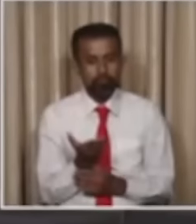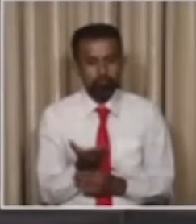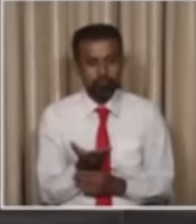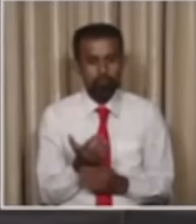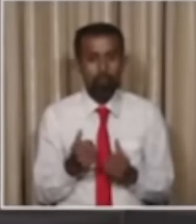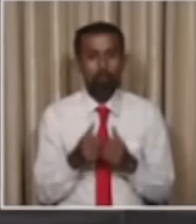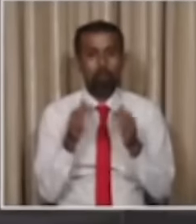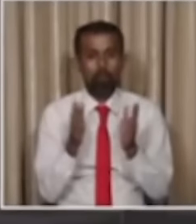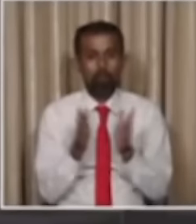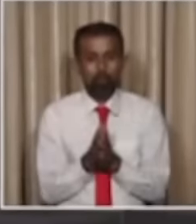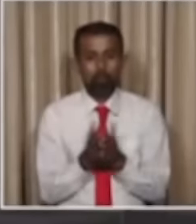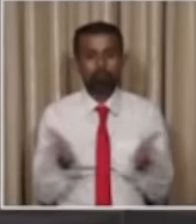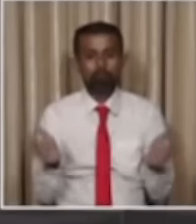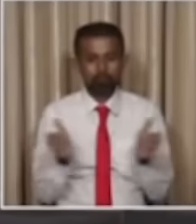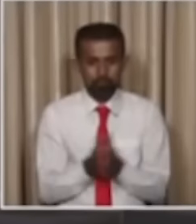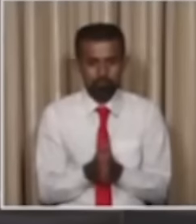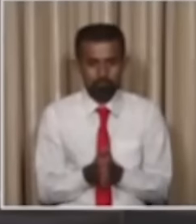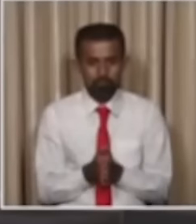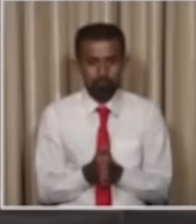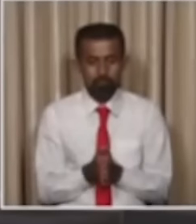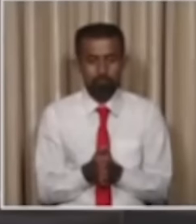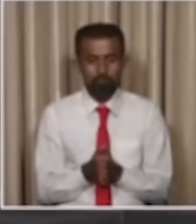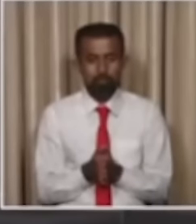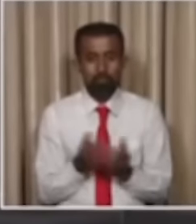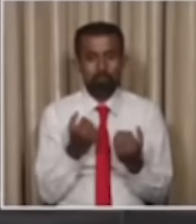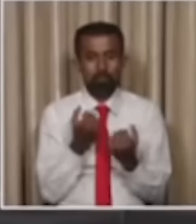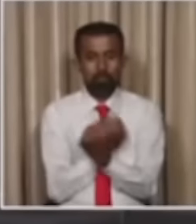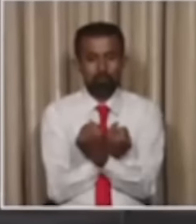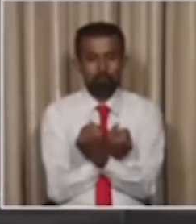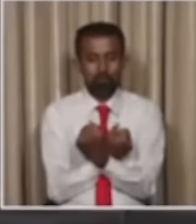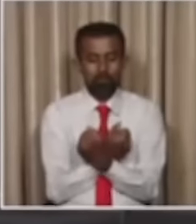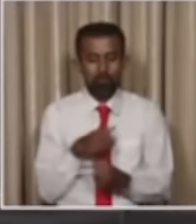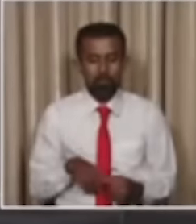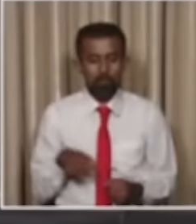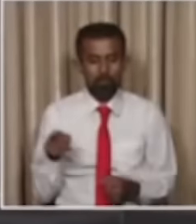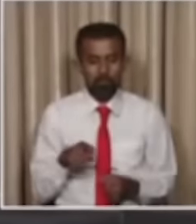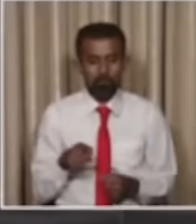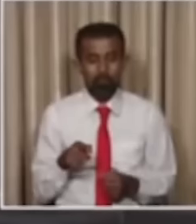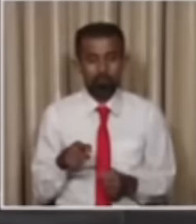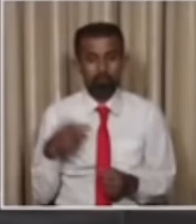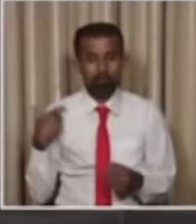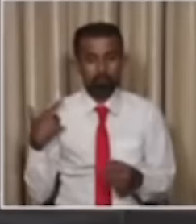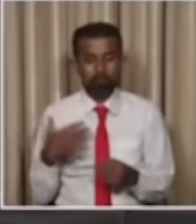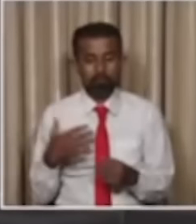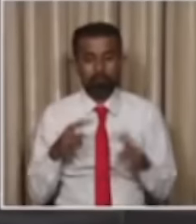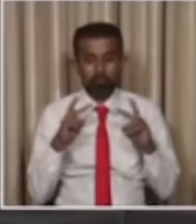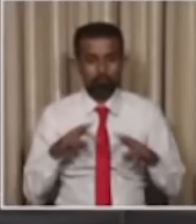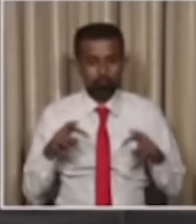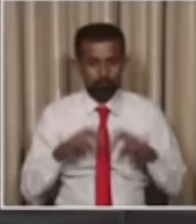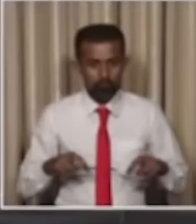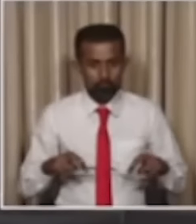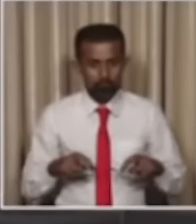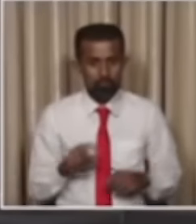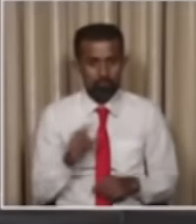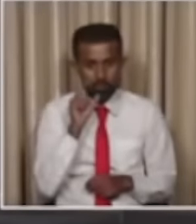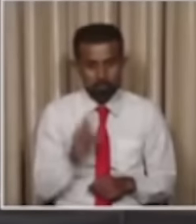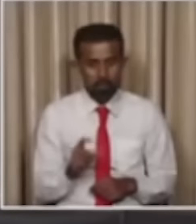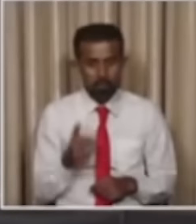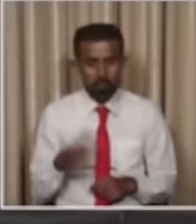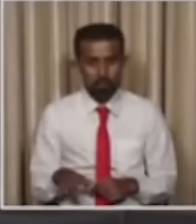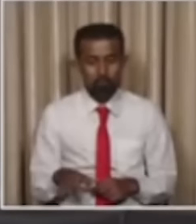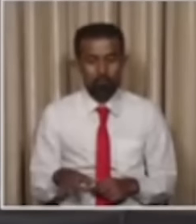සියලු දෙනාම එකතු වෙලා මේ පොලිසියෙන් අද වෙනකම් කරලා තියෙන විමර්ශන ගැන බලලා